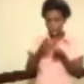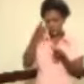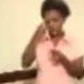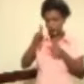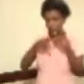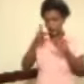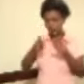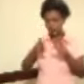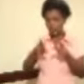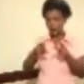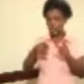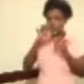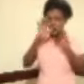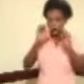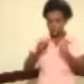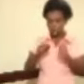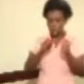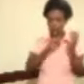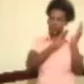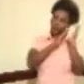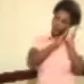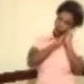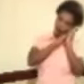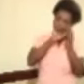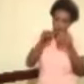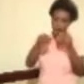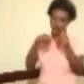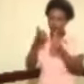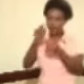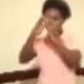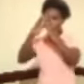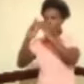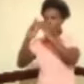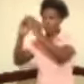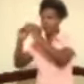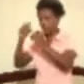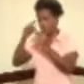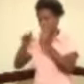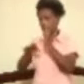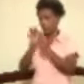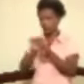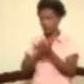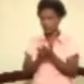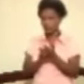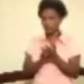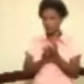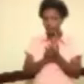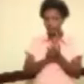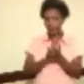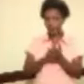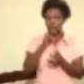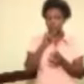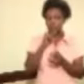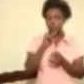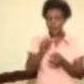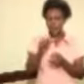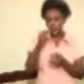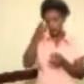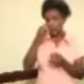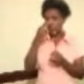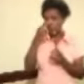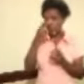des espaces de logement dans le pays, et ça pas concerné seulement victimes tremblement de terre là. Ça concerne une bonne valeur